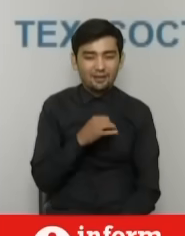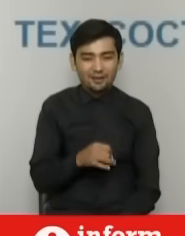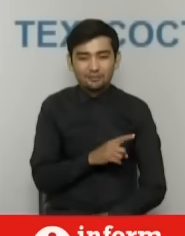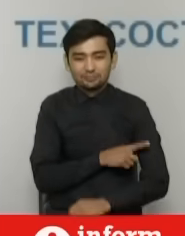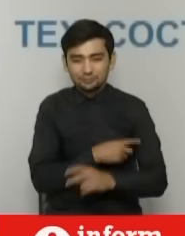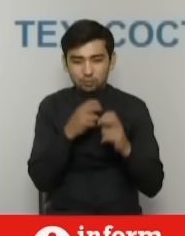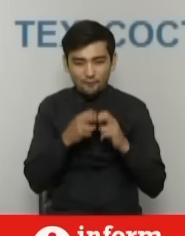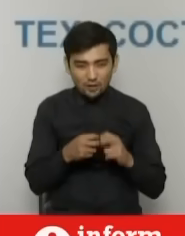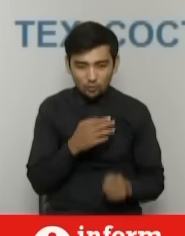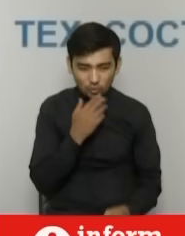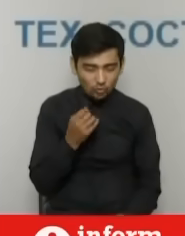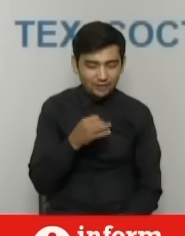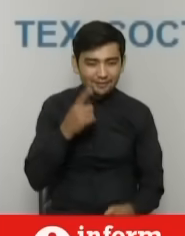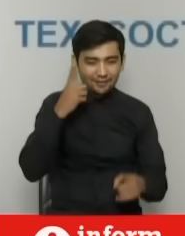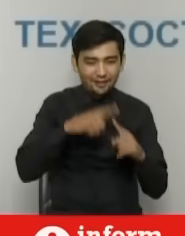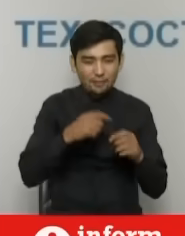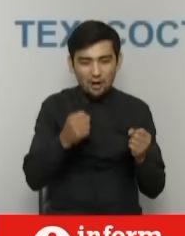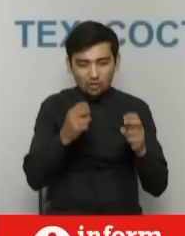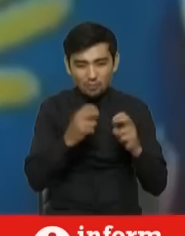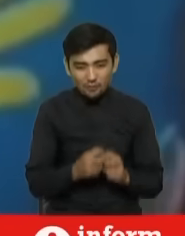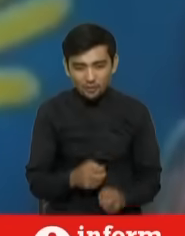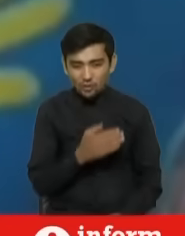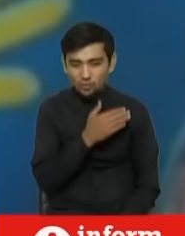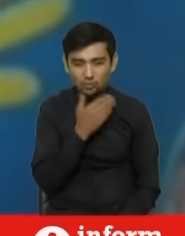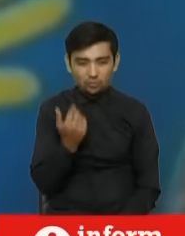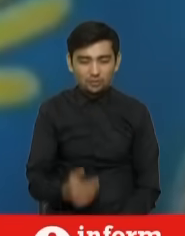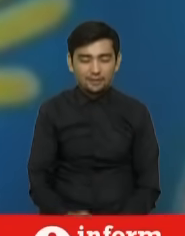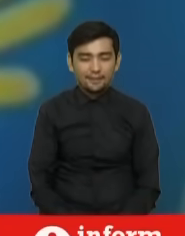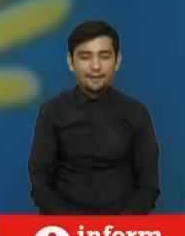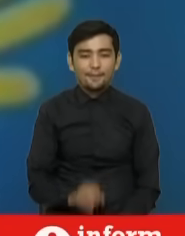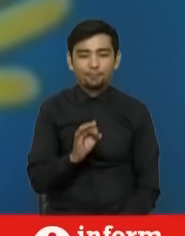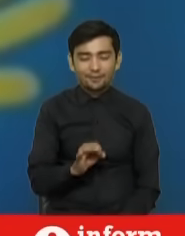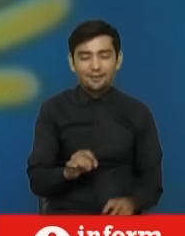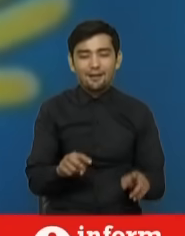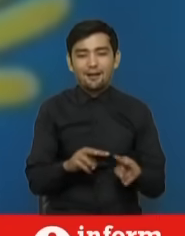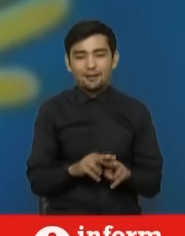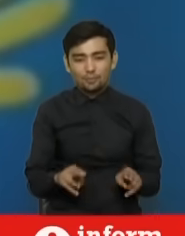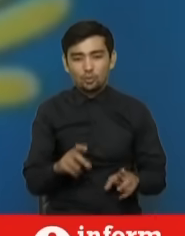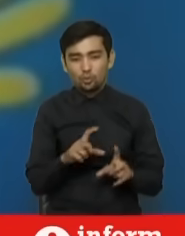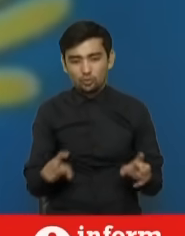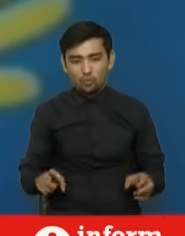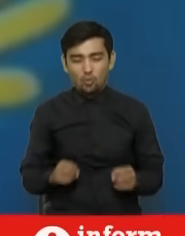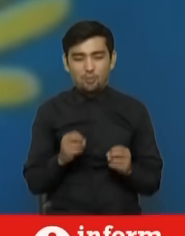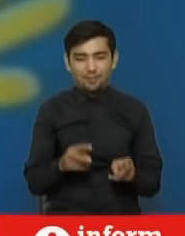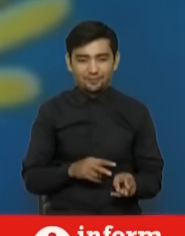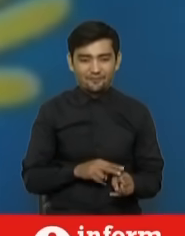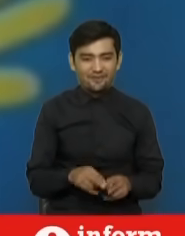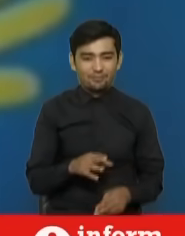өтпейді, көліктің техникалық жағдайы тексерілмейді. Осылайша адамдардың өміріне қауіп